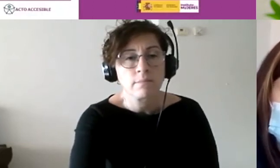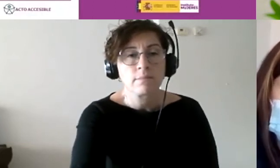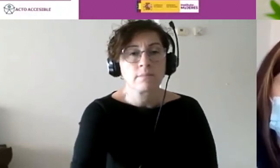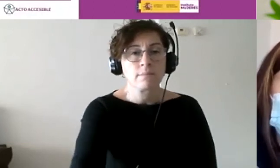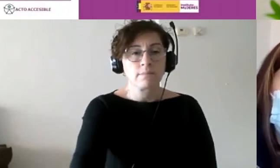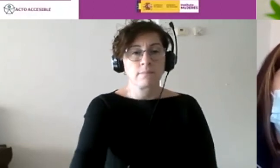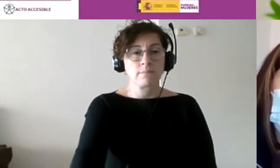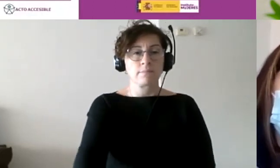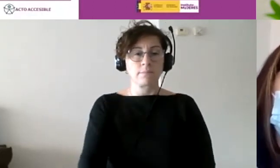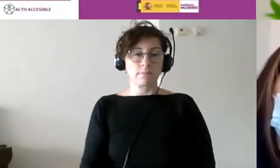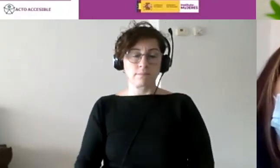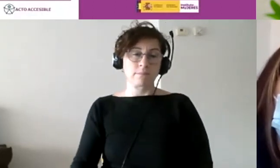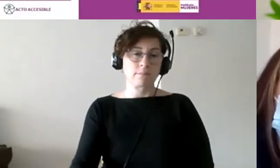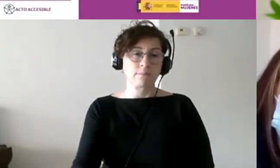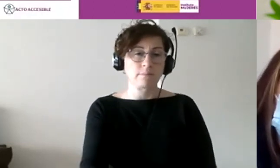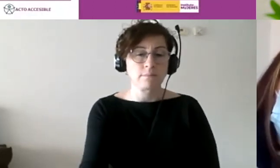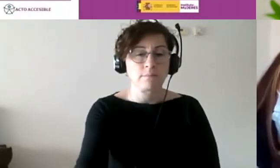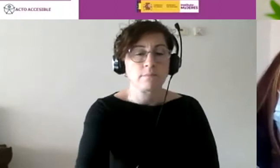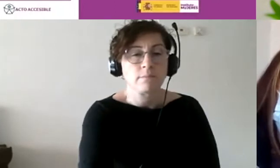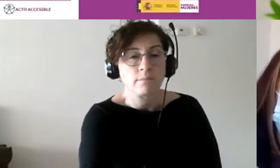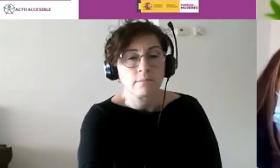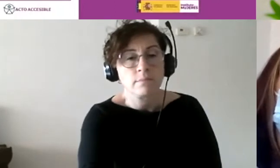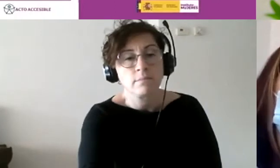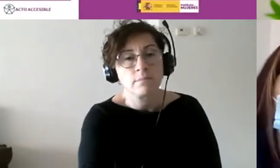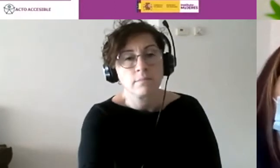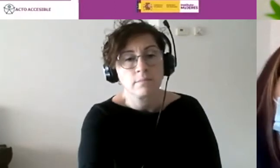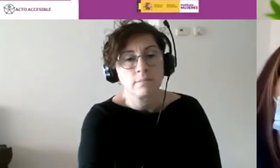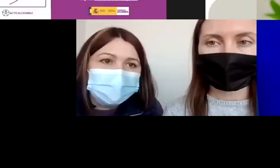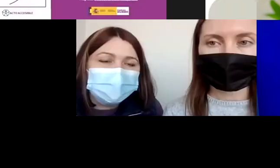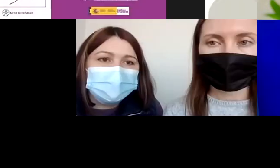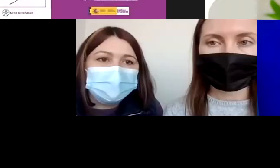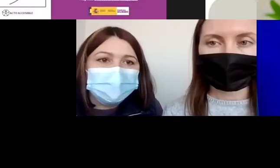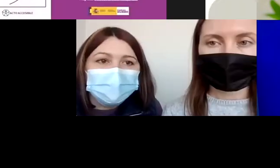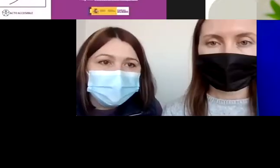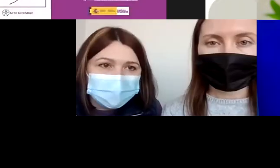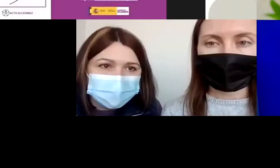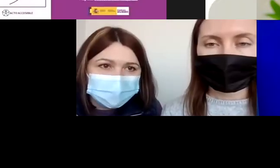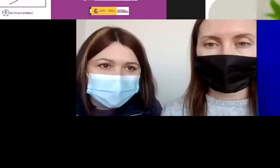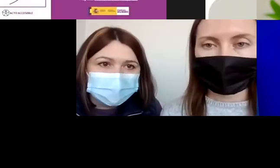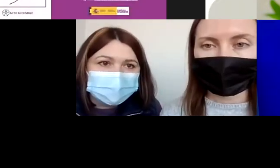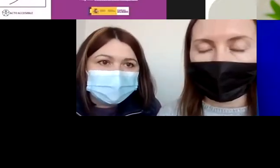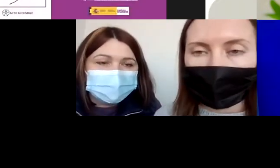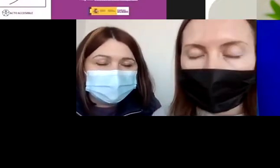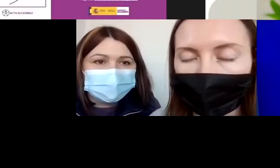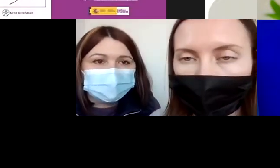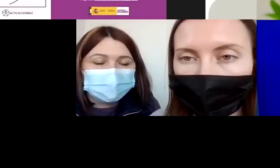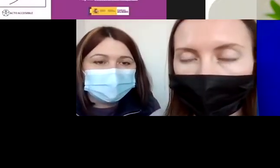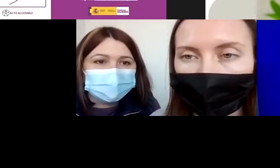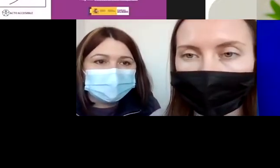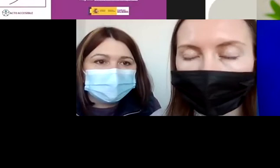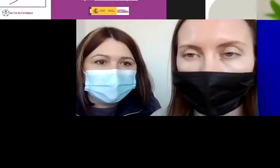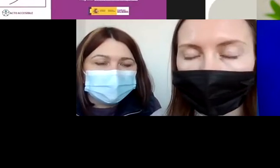з інвалідністю, на ті потреби, які не є примхою, які є необхідністю. And